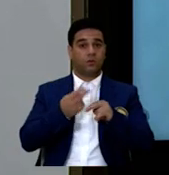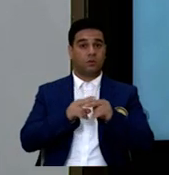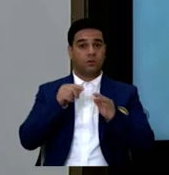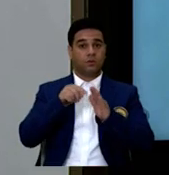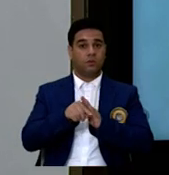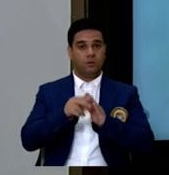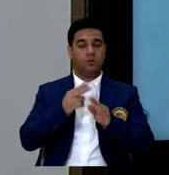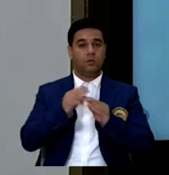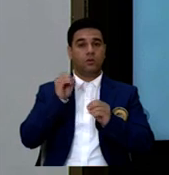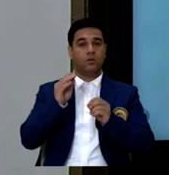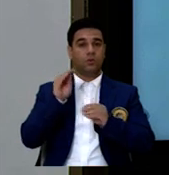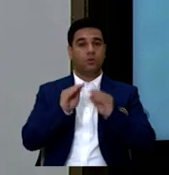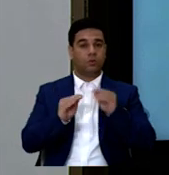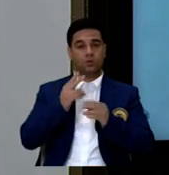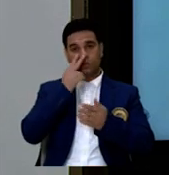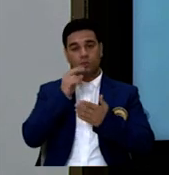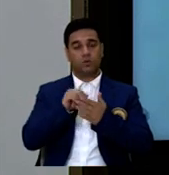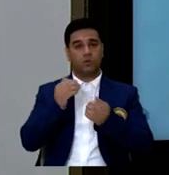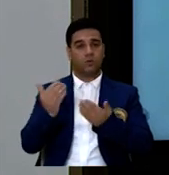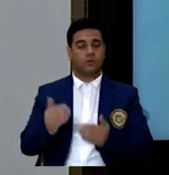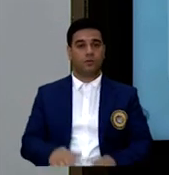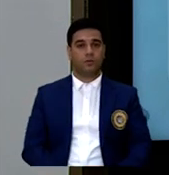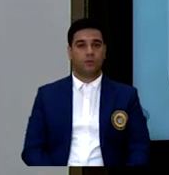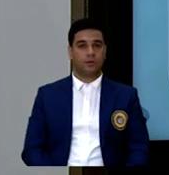sinfining miyasining tuzilishini siz ko'rib turibsiz.